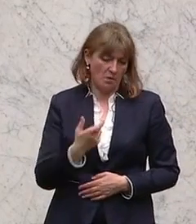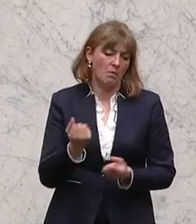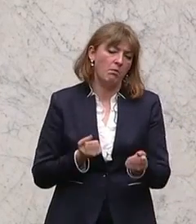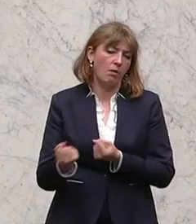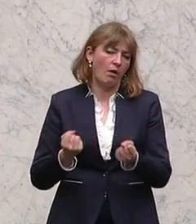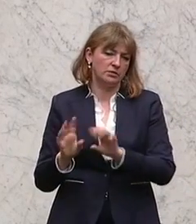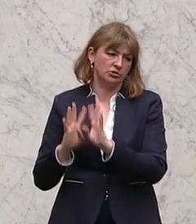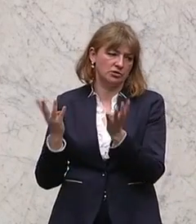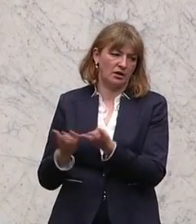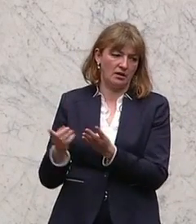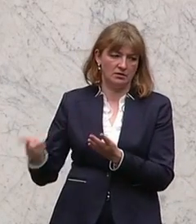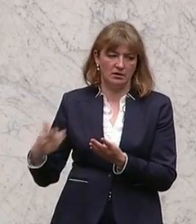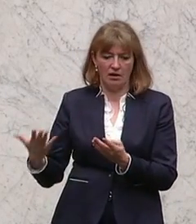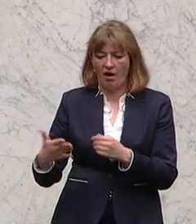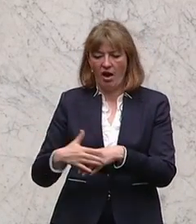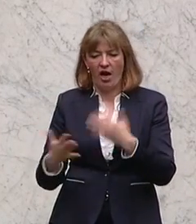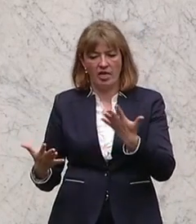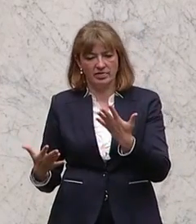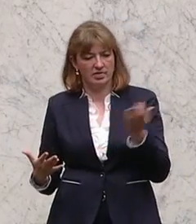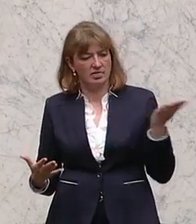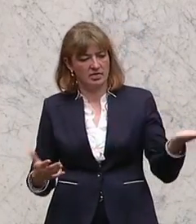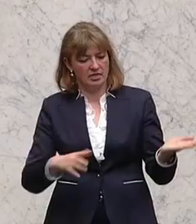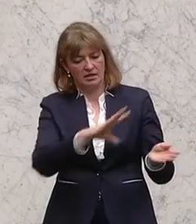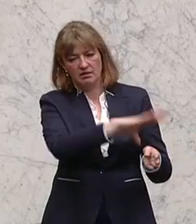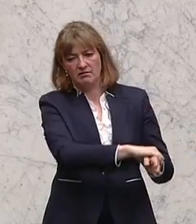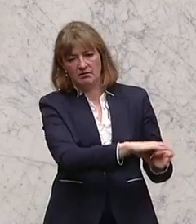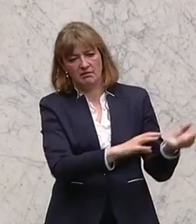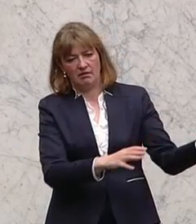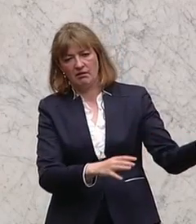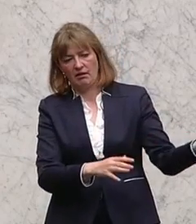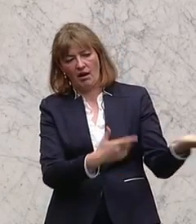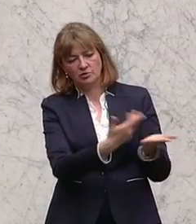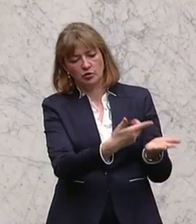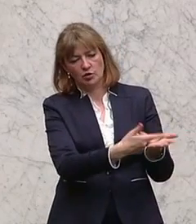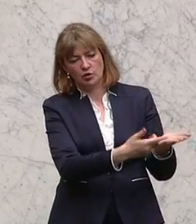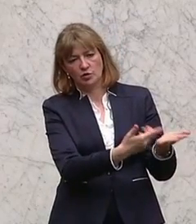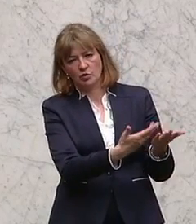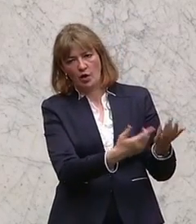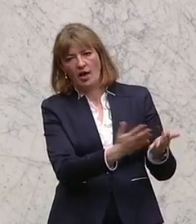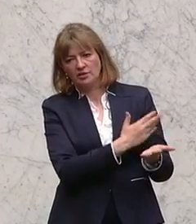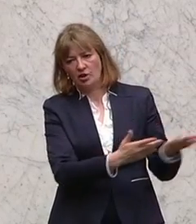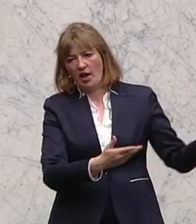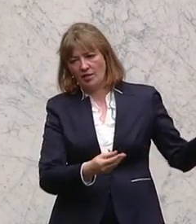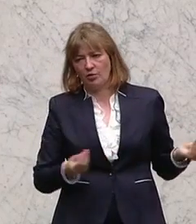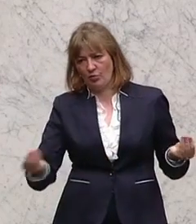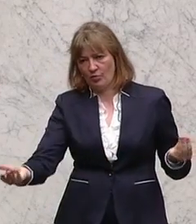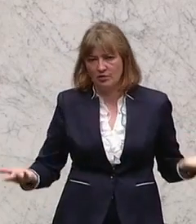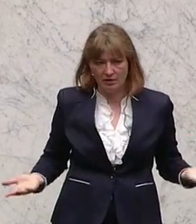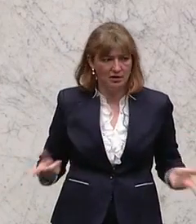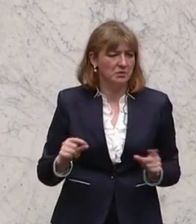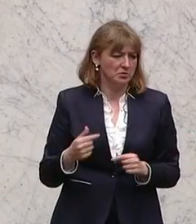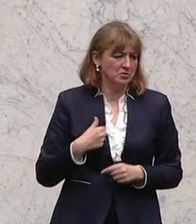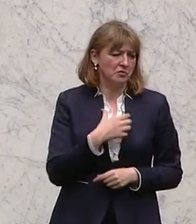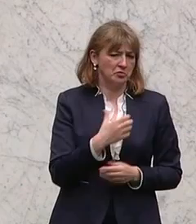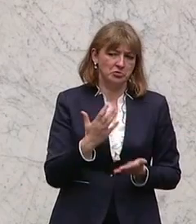Das ist die Hand, über die dann Kollege Lopatka hingreift und sagen wird, so und so entscheiden wir. Und mich wundert es dann